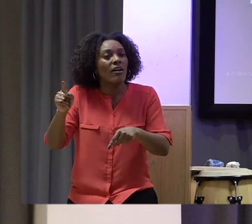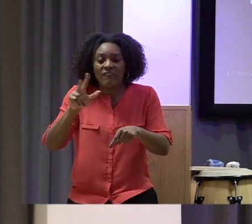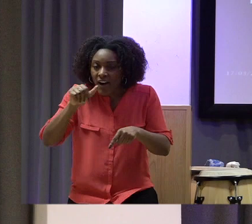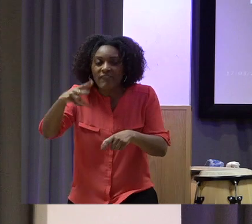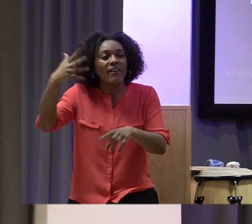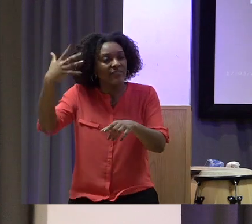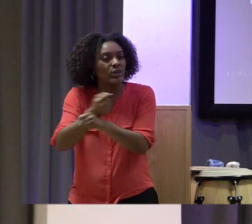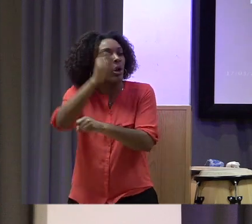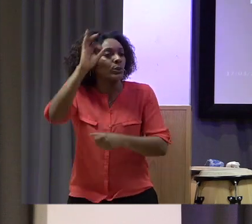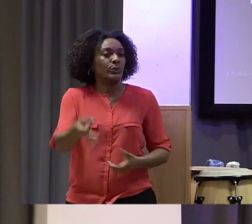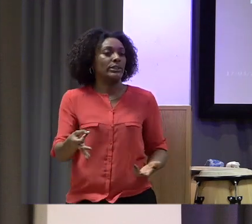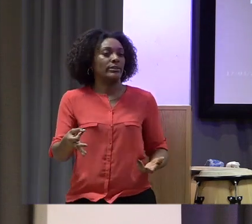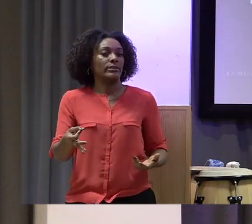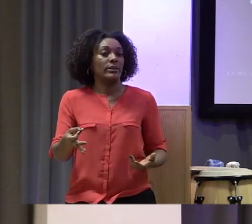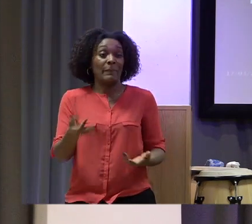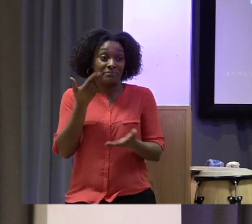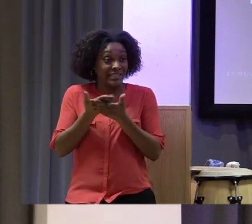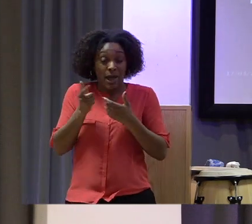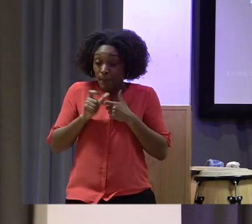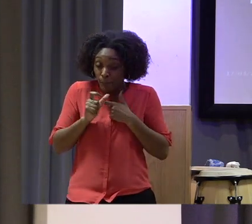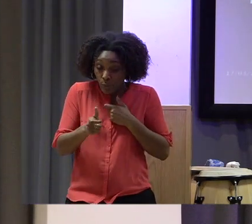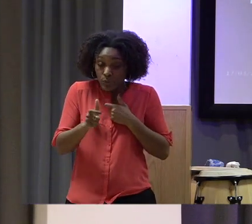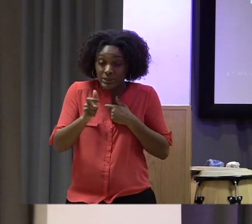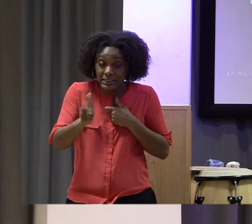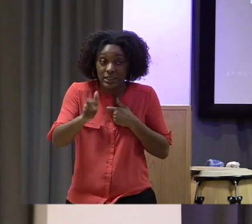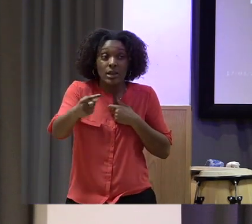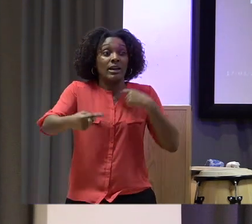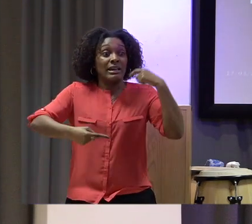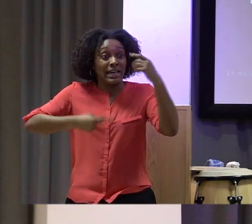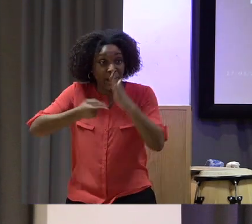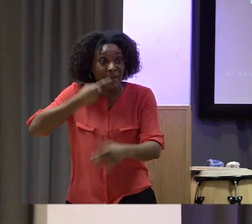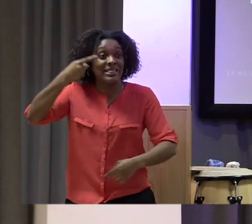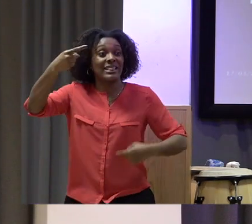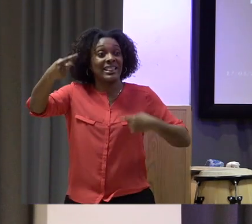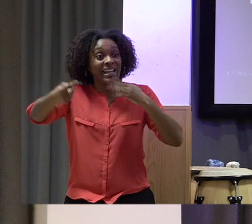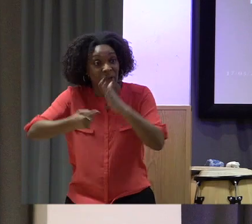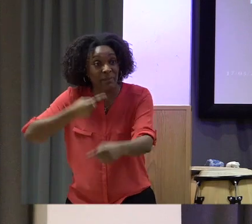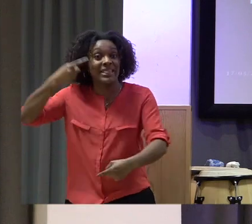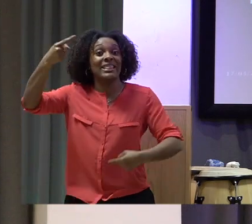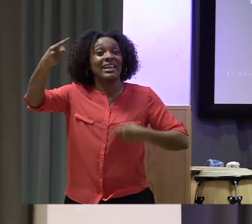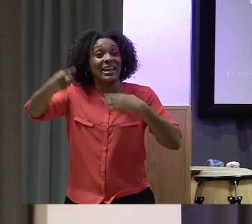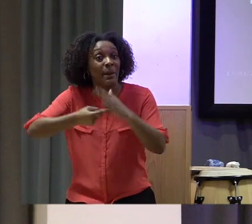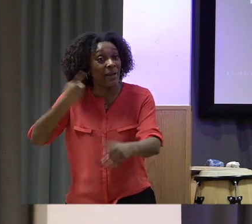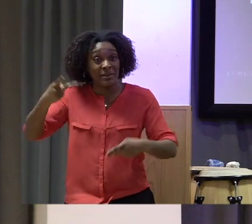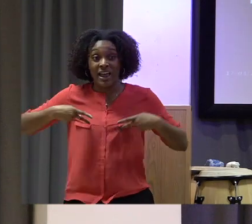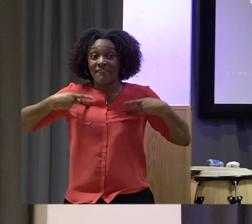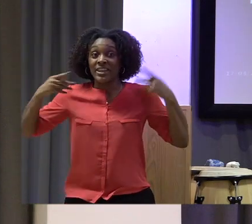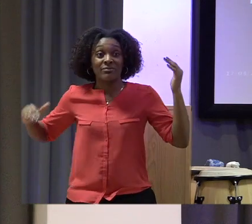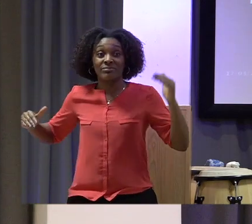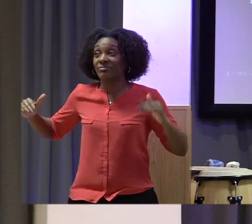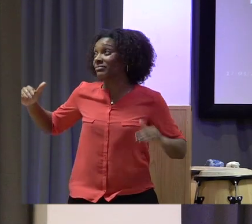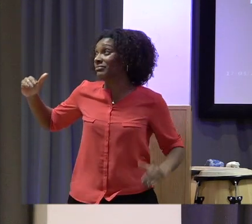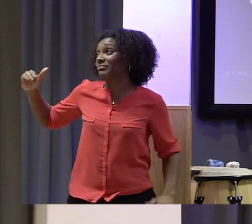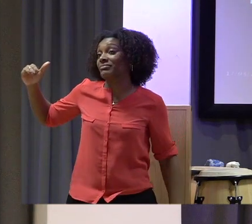C'est cela. Et ce process, il se répète tout le long de notre parcours sur cette terre.